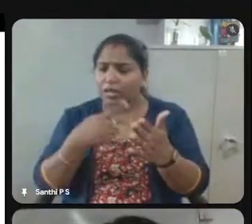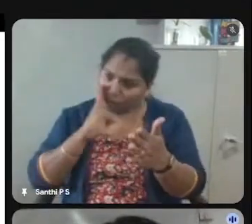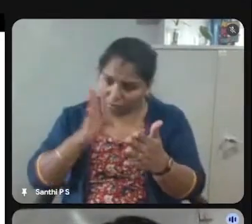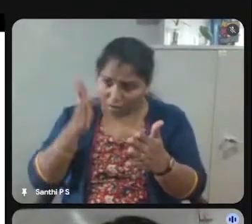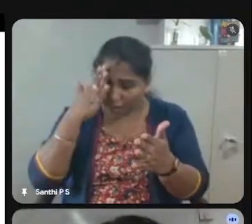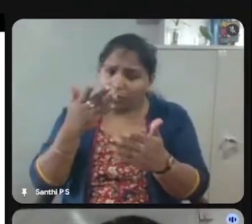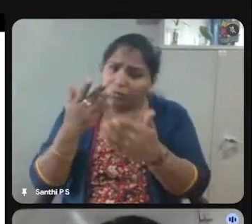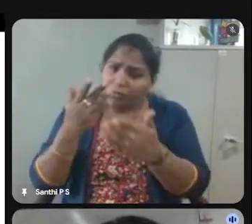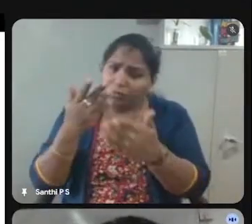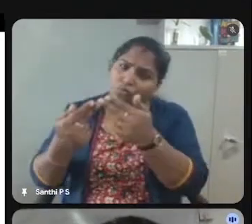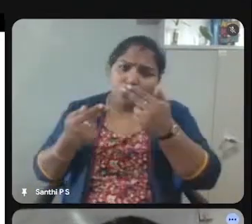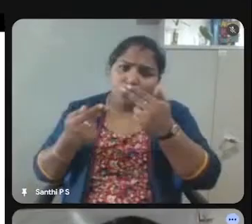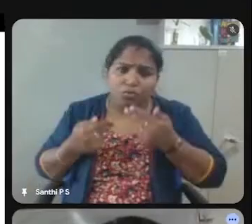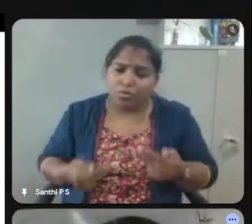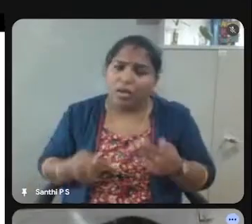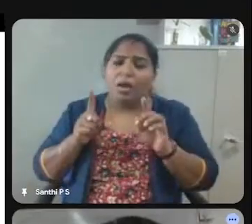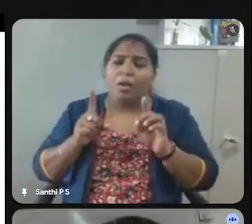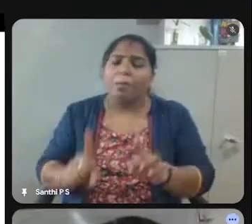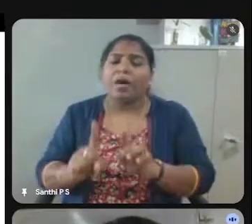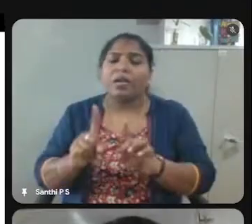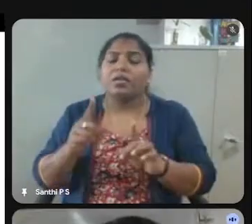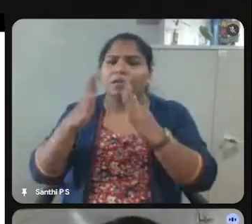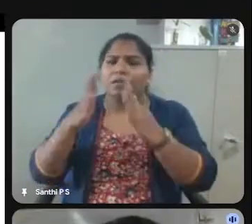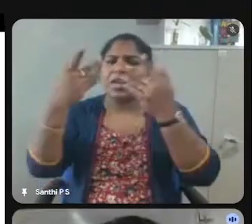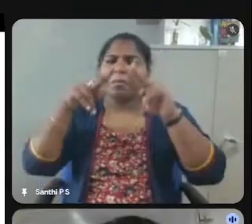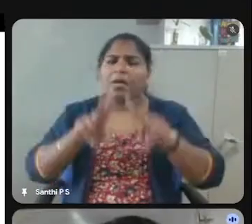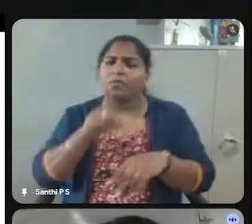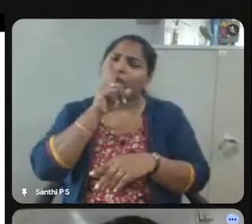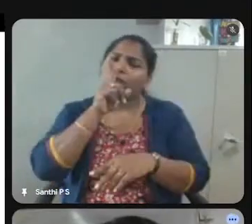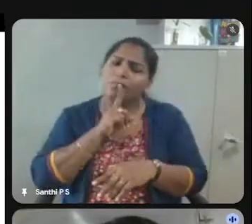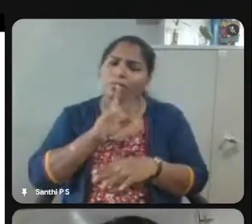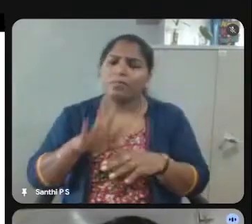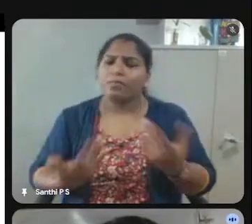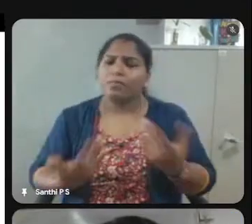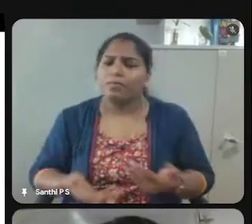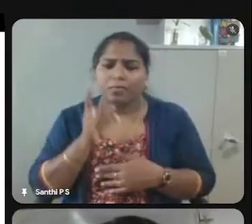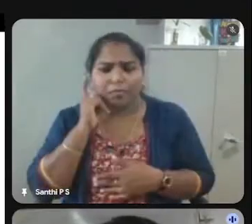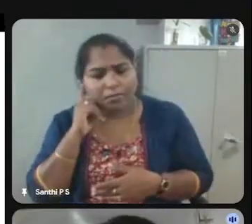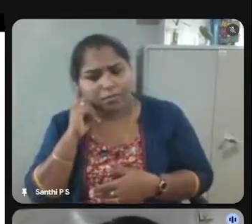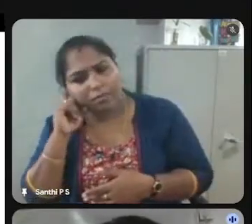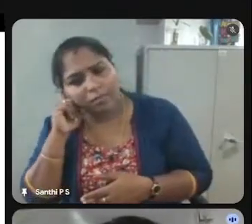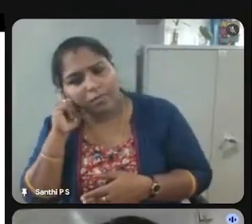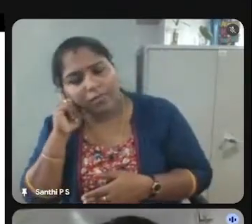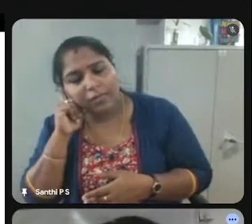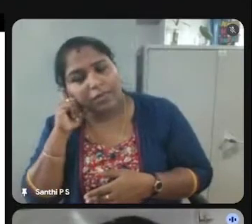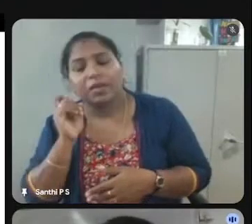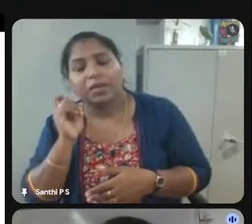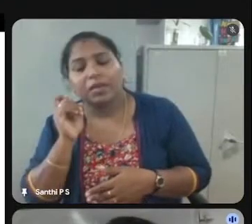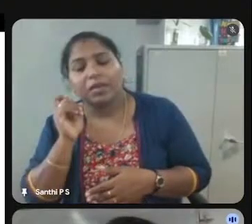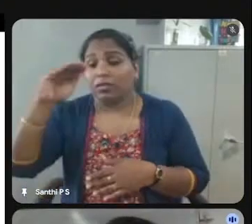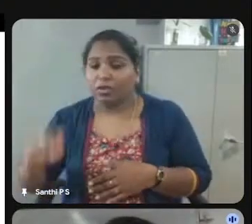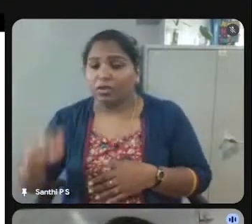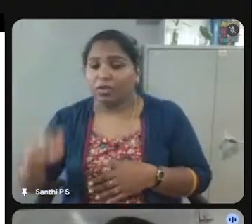നിൽക്കുക. ഇളയ കുട്ടി ഉണ്ടെന്നല്ലേ പറഞ്ഞേ? തായുണ്ട്. 2 വയസ്സിന്റെ ഗ്യാപ്പ് ഉള്ളു. 2 വയസ്സിന്റെ ഗ്യാപ്പേ ഉള്ളൂ. അപ്പൊ